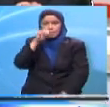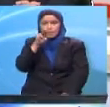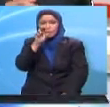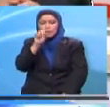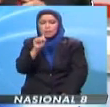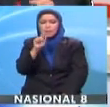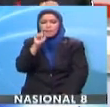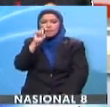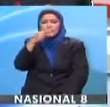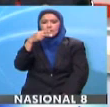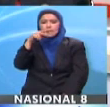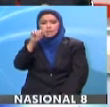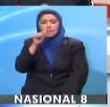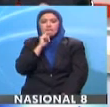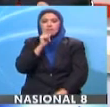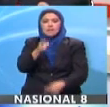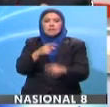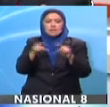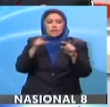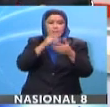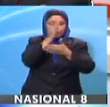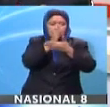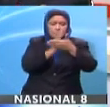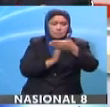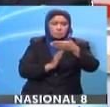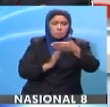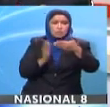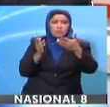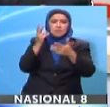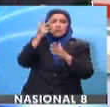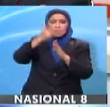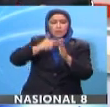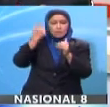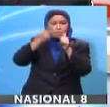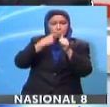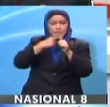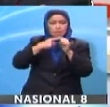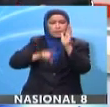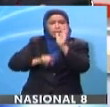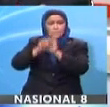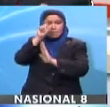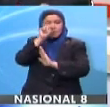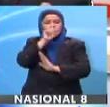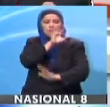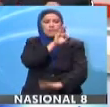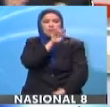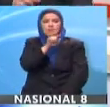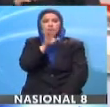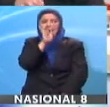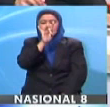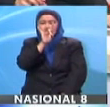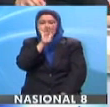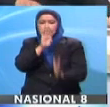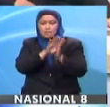fdi suku pertama 201 lebih tinggi.8 bilion